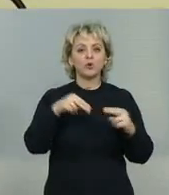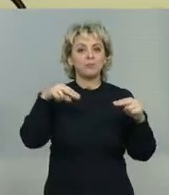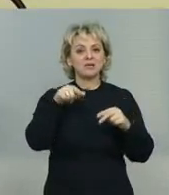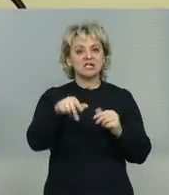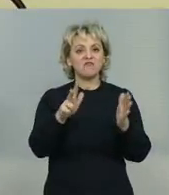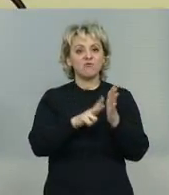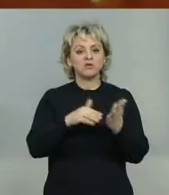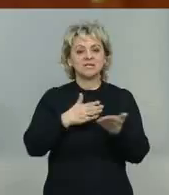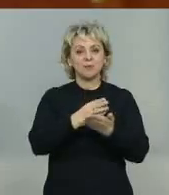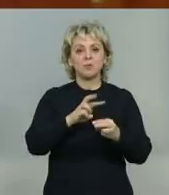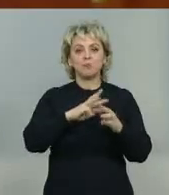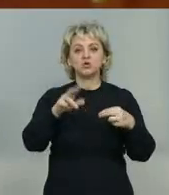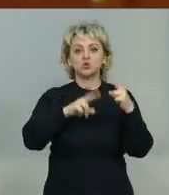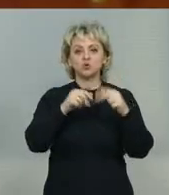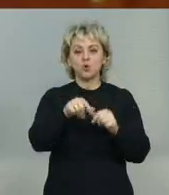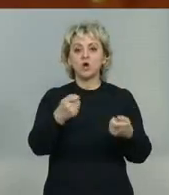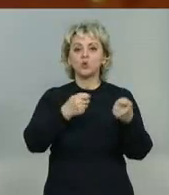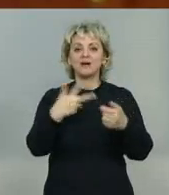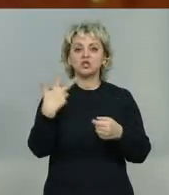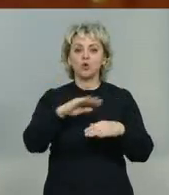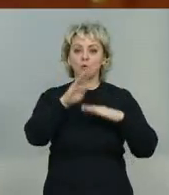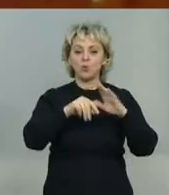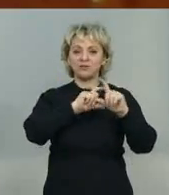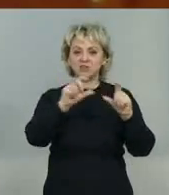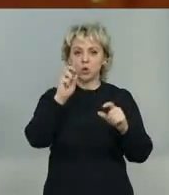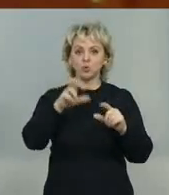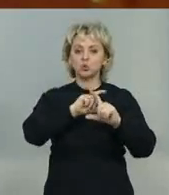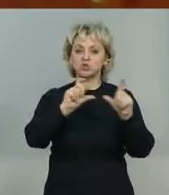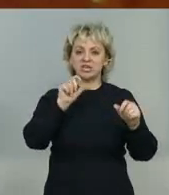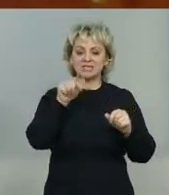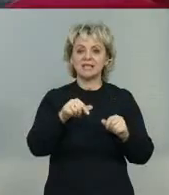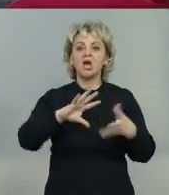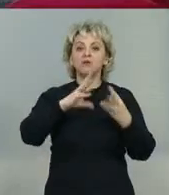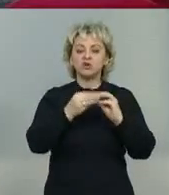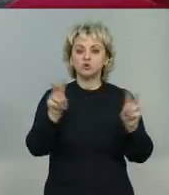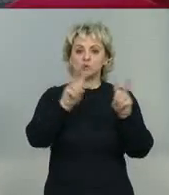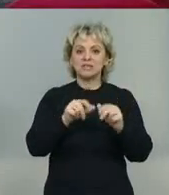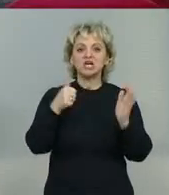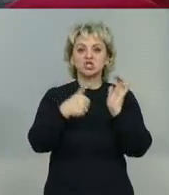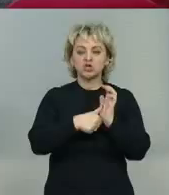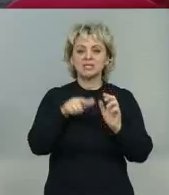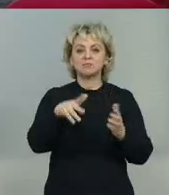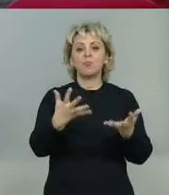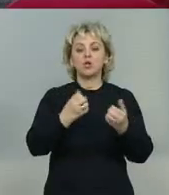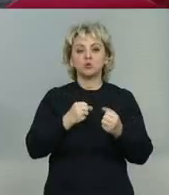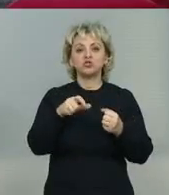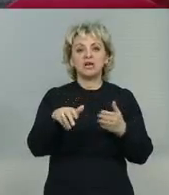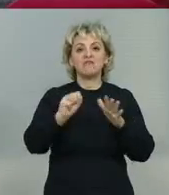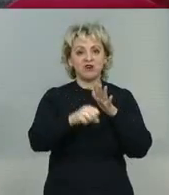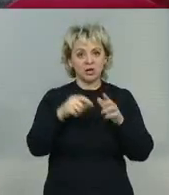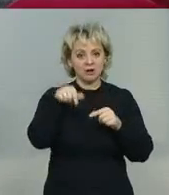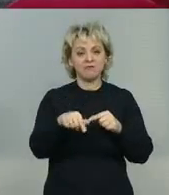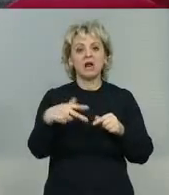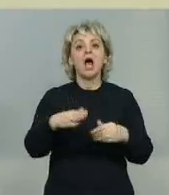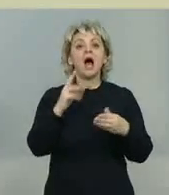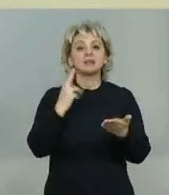попали 8 сотрудников Минстроя и руководители 3 подведомственных госучреждений. По результатам проверки 6 получили дисциплинарное